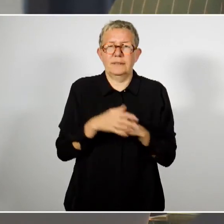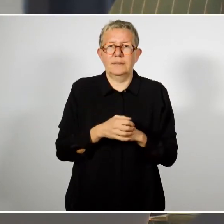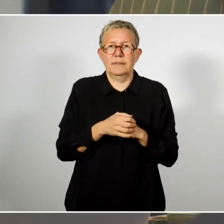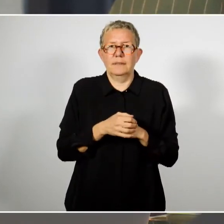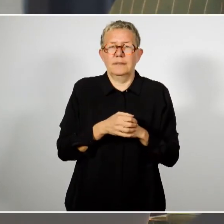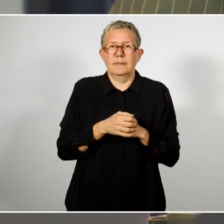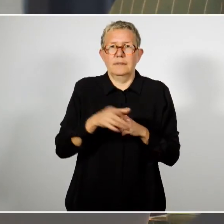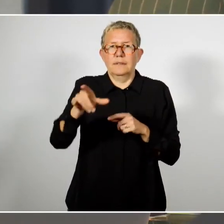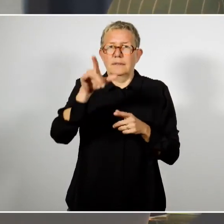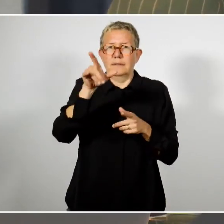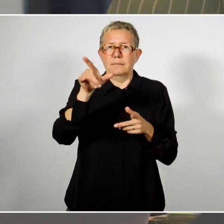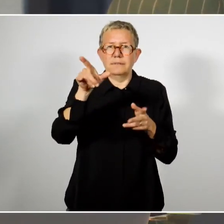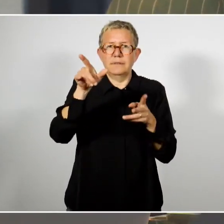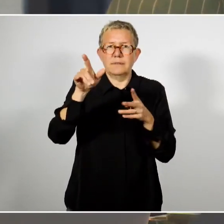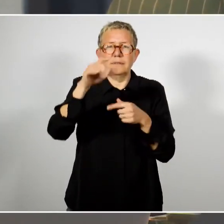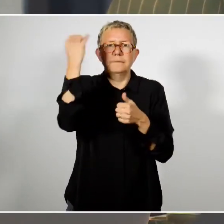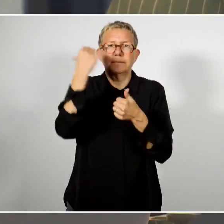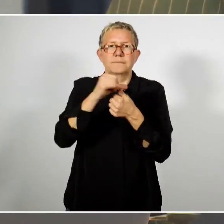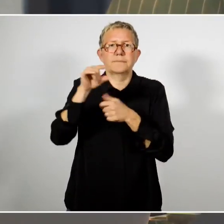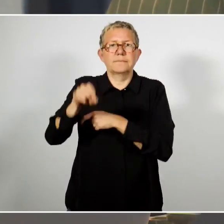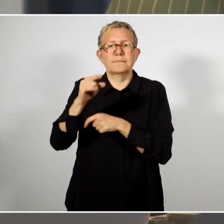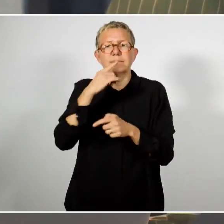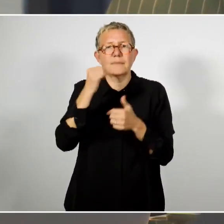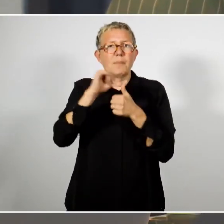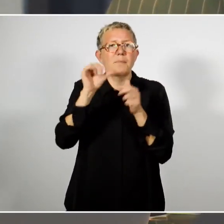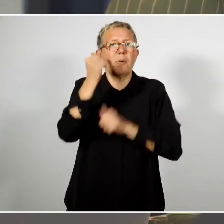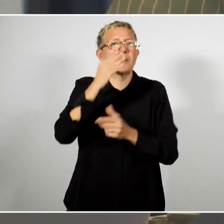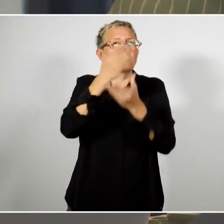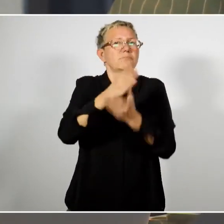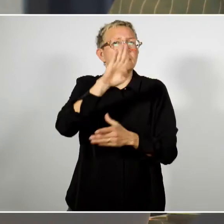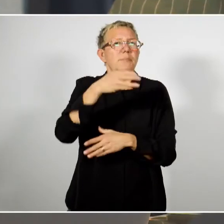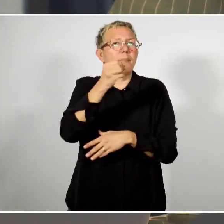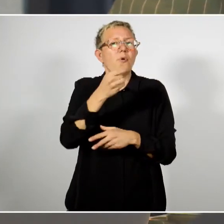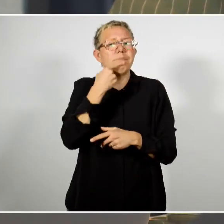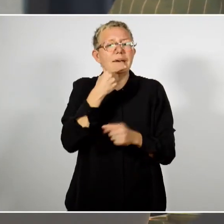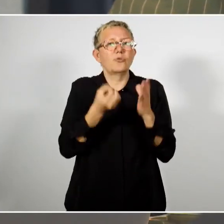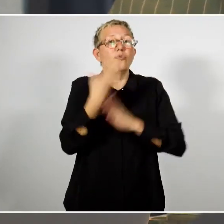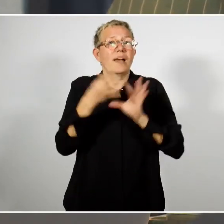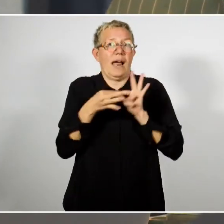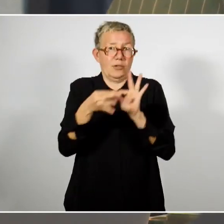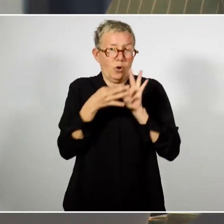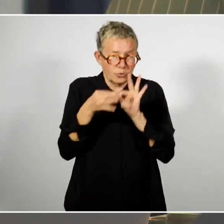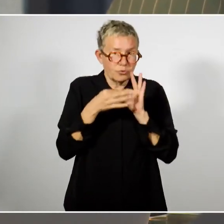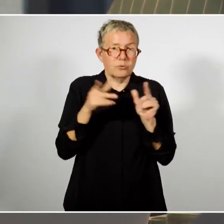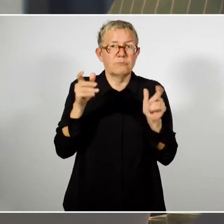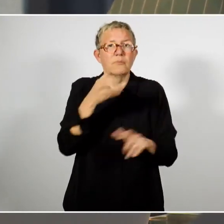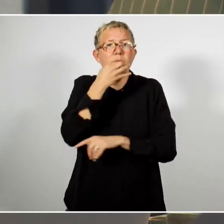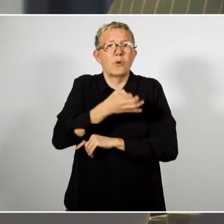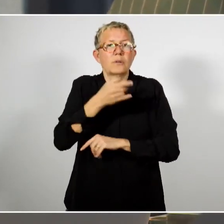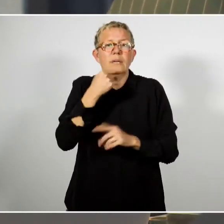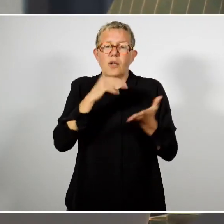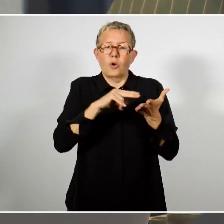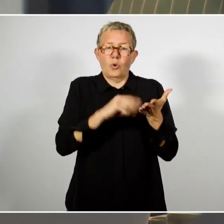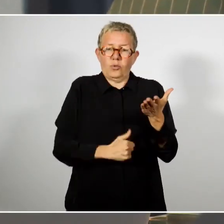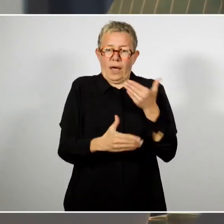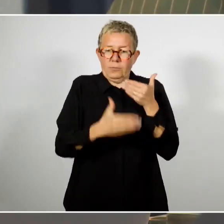mon intervention en ouverture du premier conseil de métropole de cette mandature qui parlait de nouvelle alliance. Et bien dans cet esprit, je tiens à rappeler que ce contrat, ça n'est que